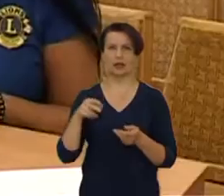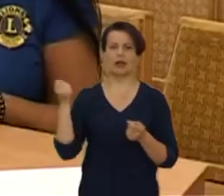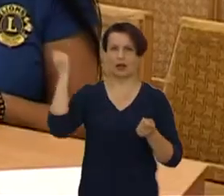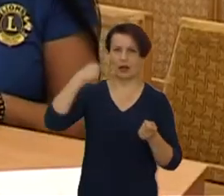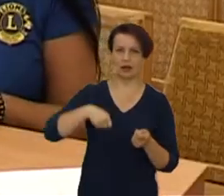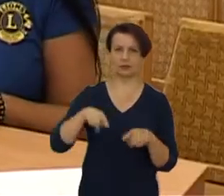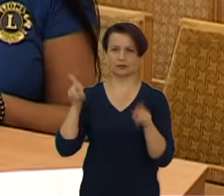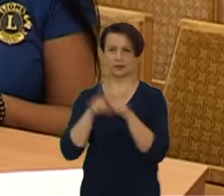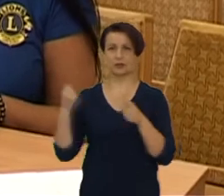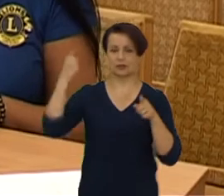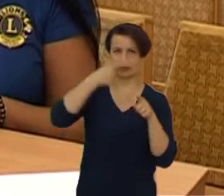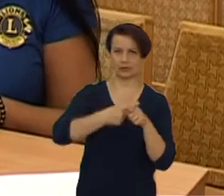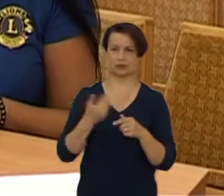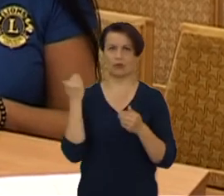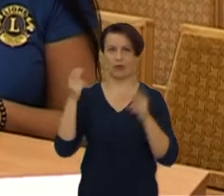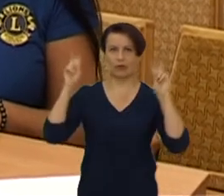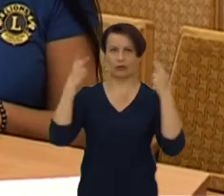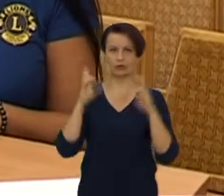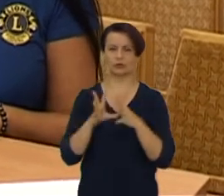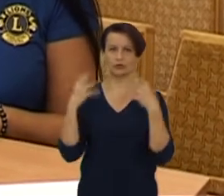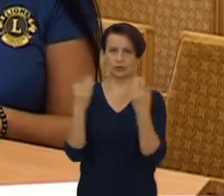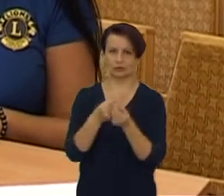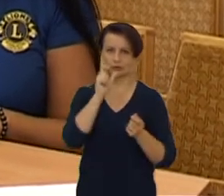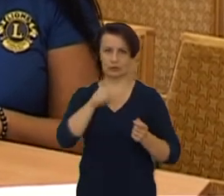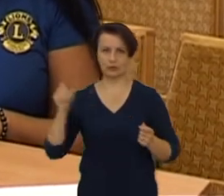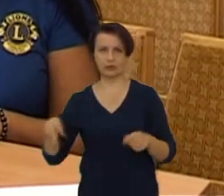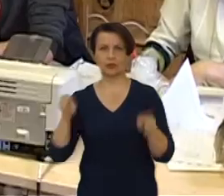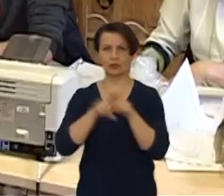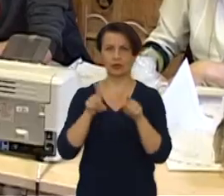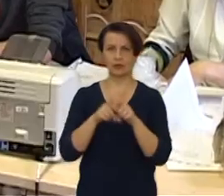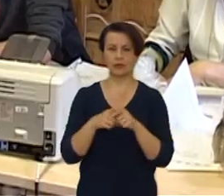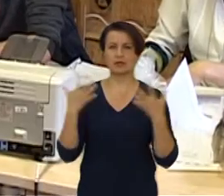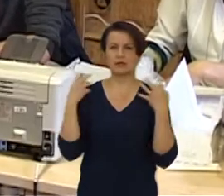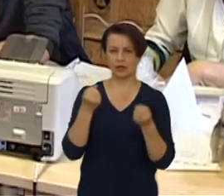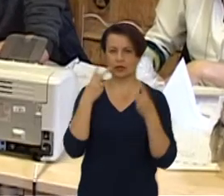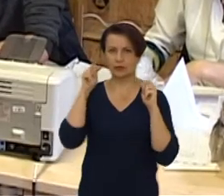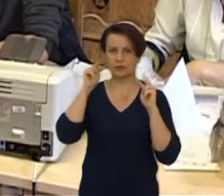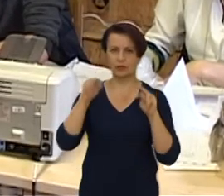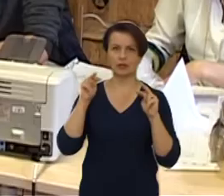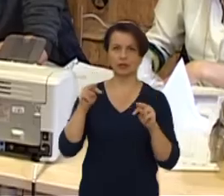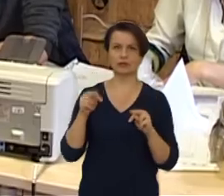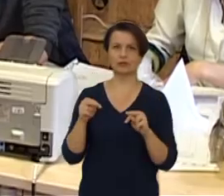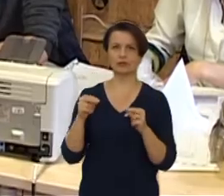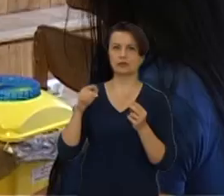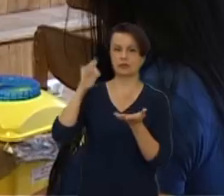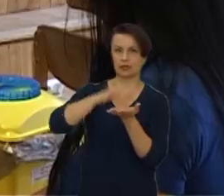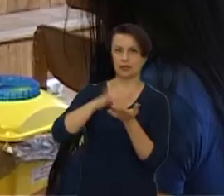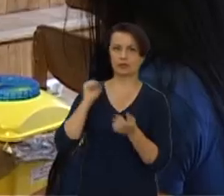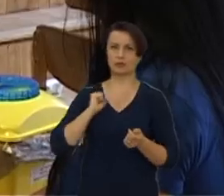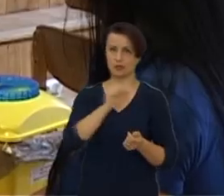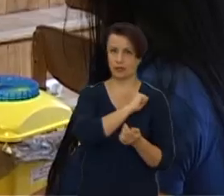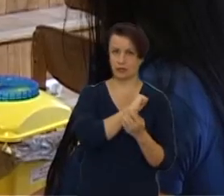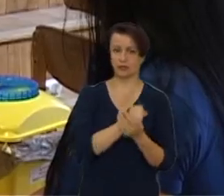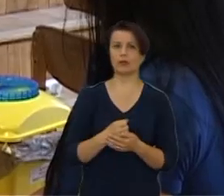savanorių šeimos nariai, bet ir pirminio sveikatos priežiūros centro medikai. Pasak gydytojos Jūratės Judickienės, kiekvienas sveikas žmogus